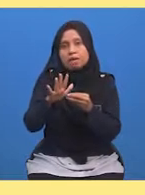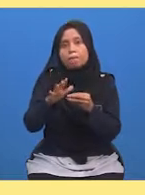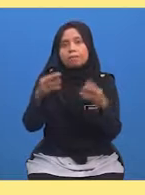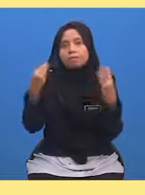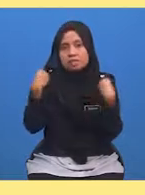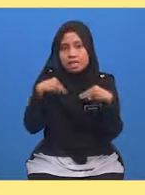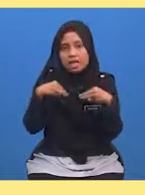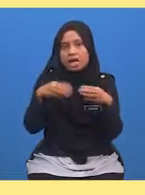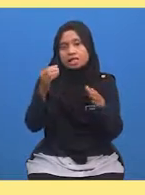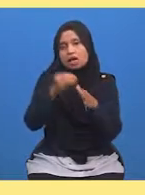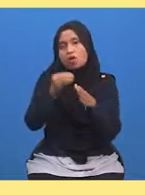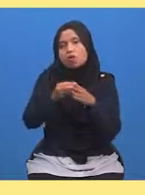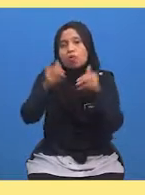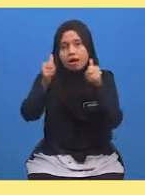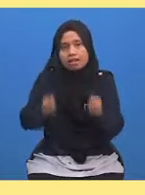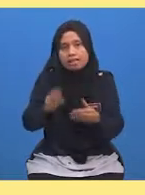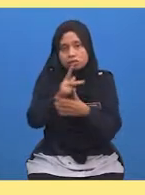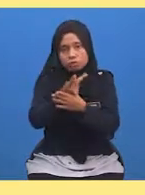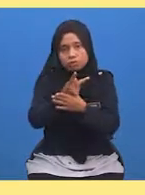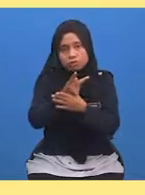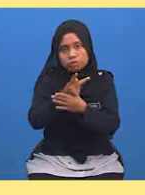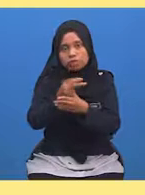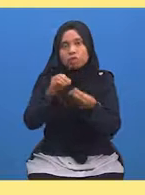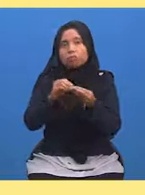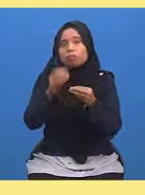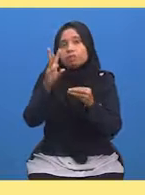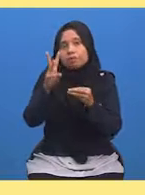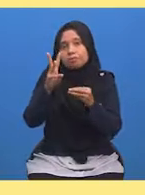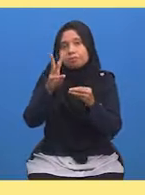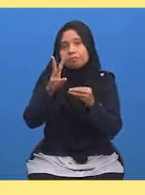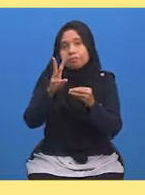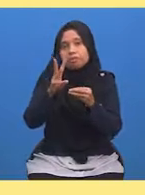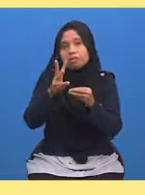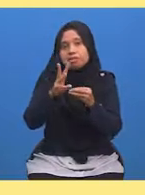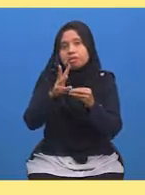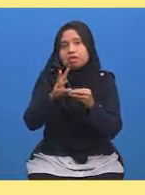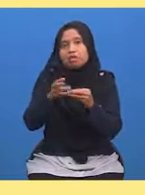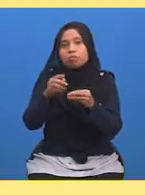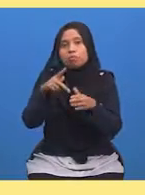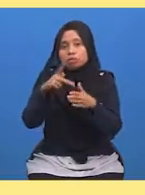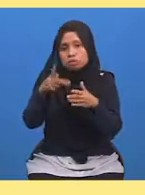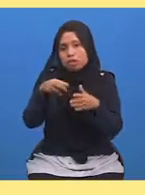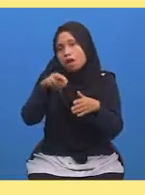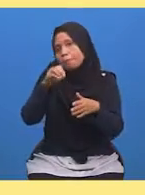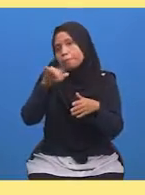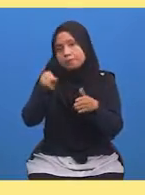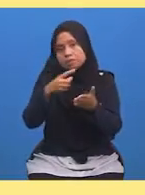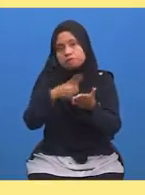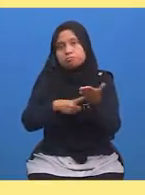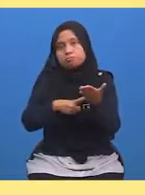pemilik atau ahli kongsi. Yang keenam, latar belakang projek. Yang